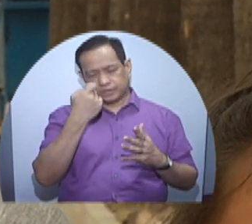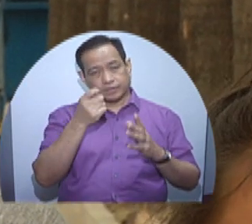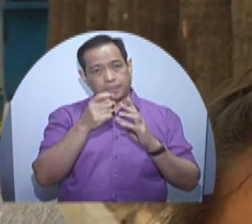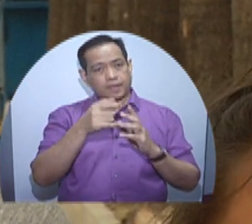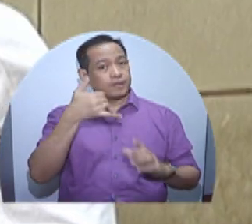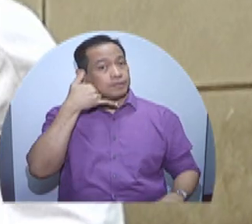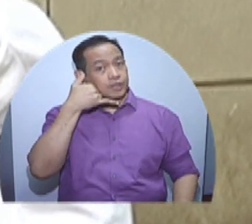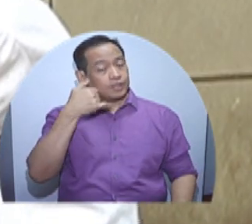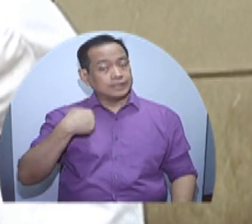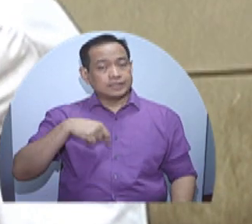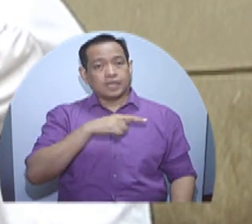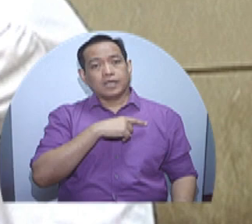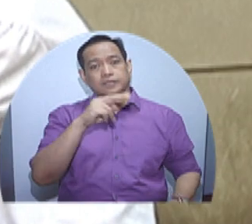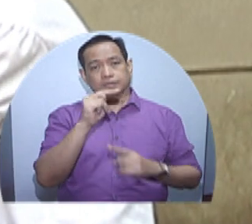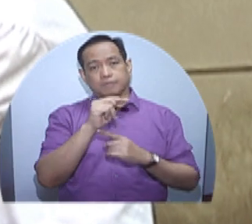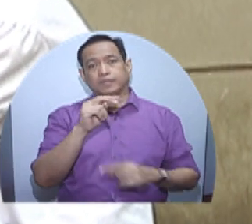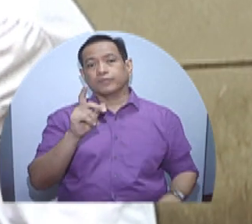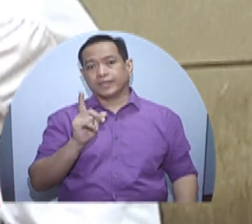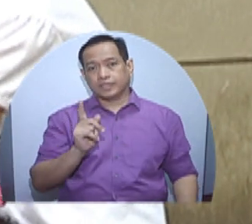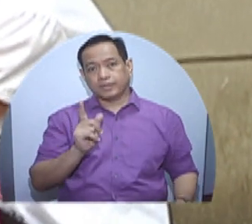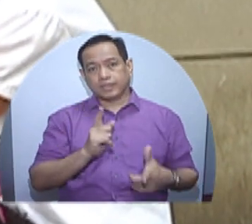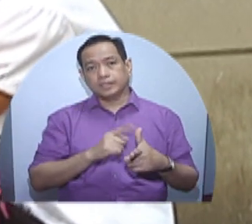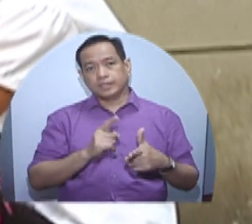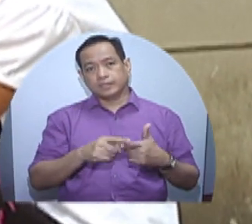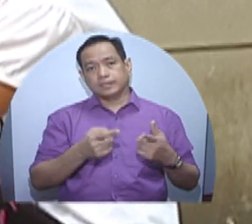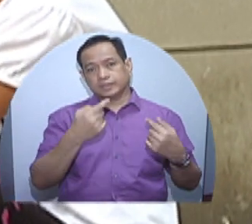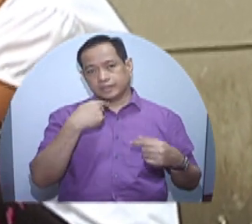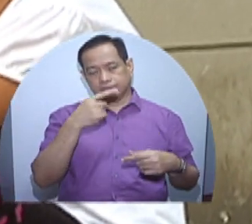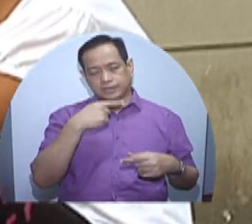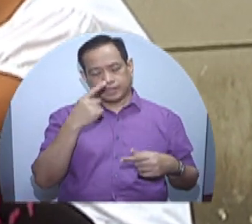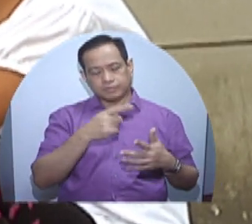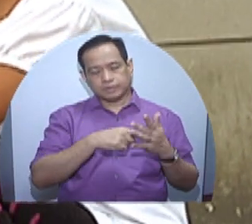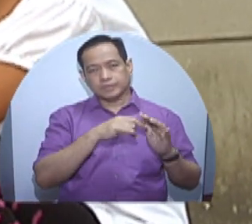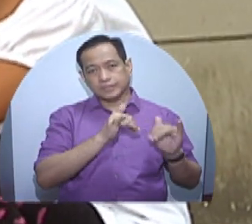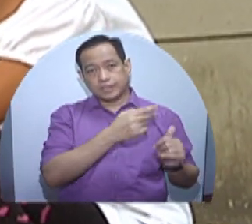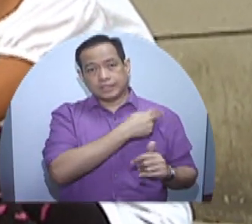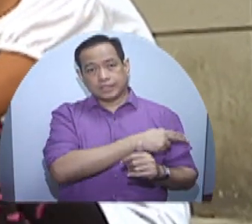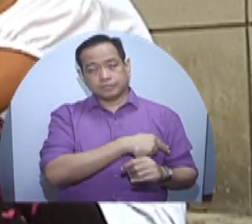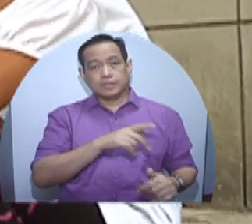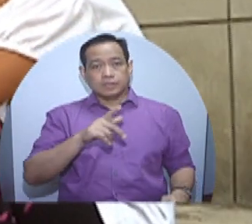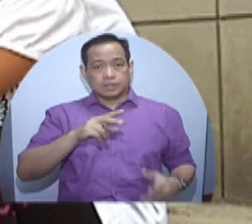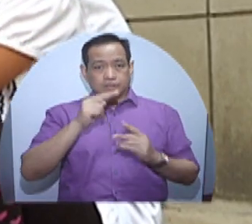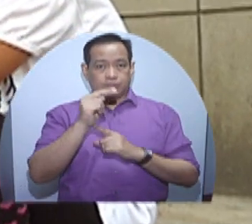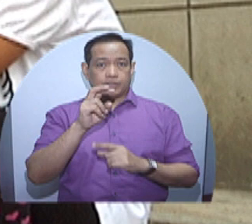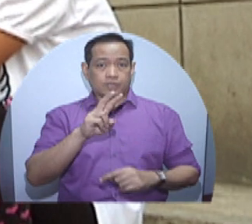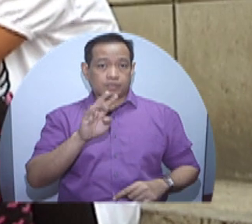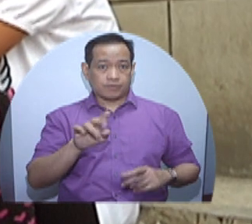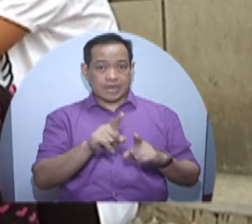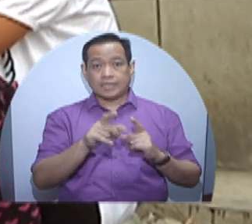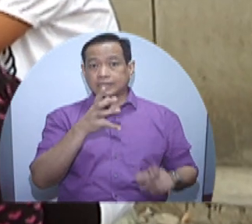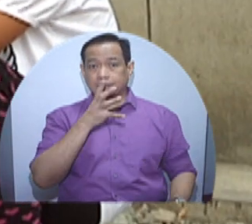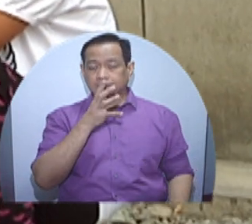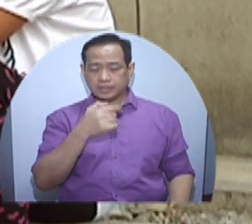kami November 21, tapos sinabihan po kami na i-admit siya ng November 24. Parang natakot po